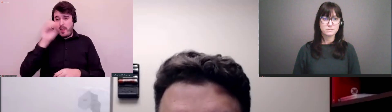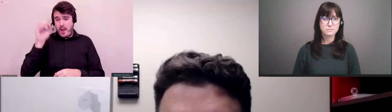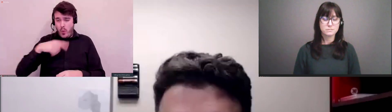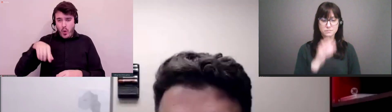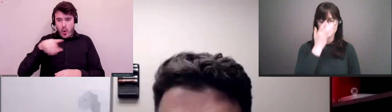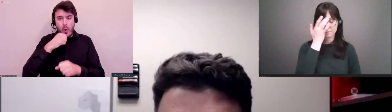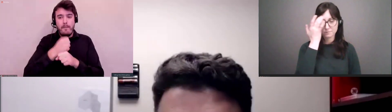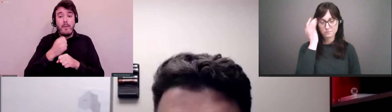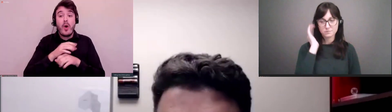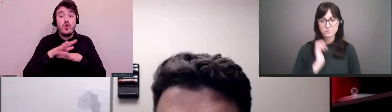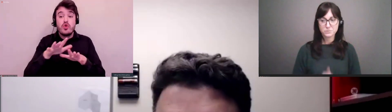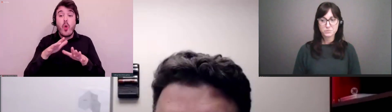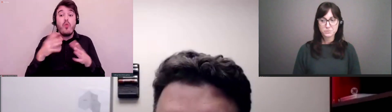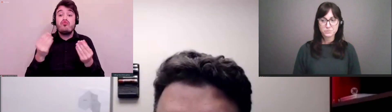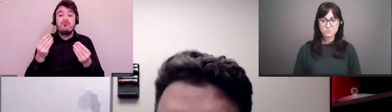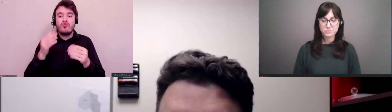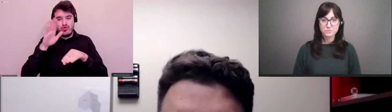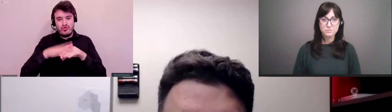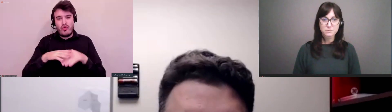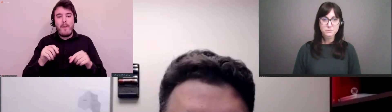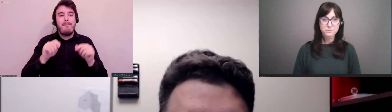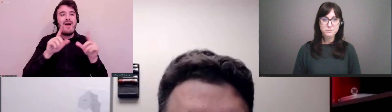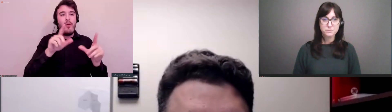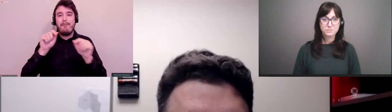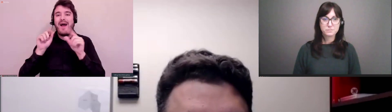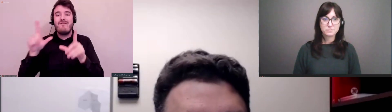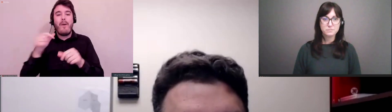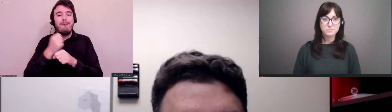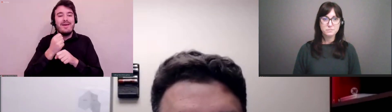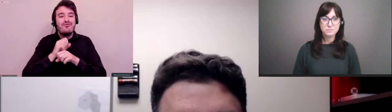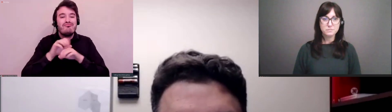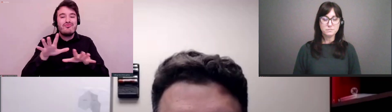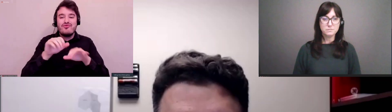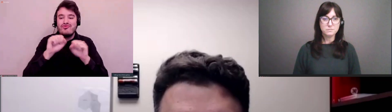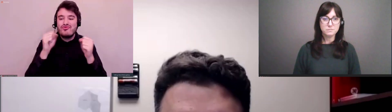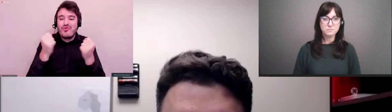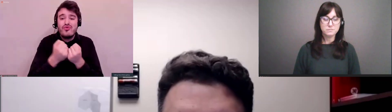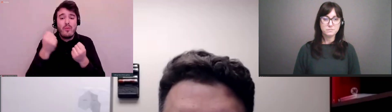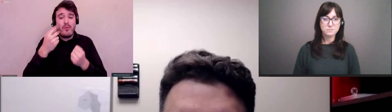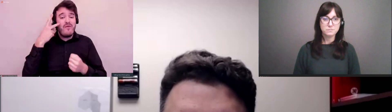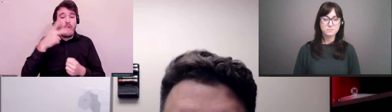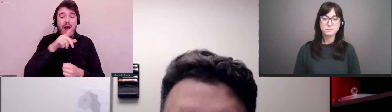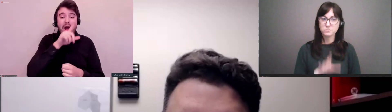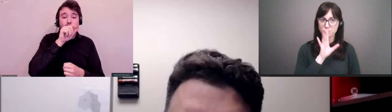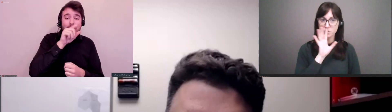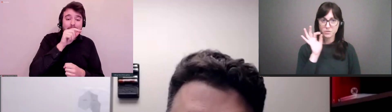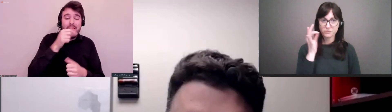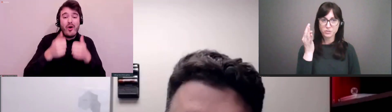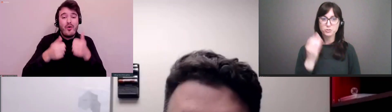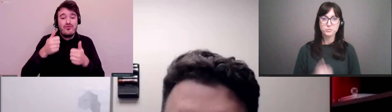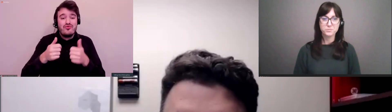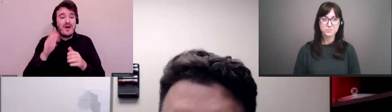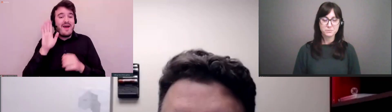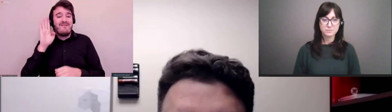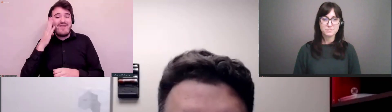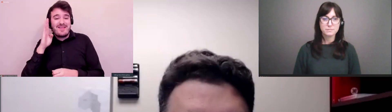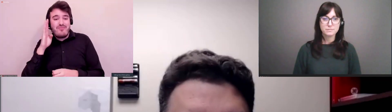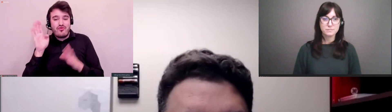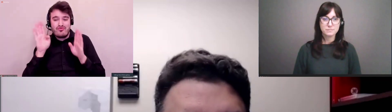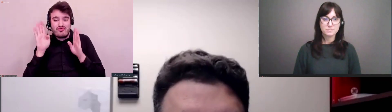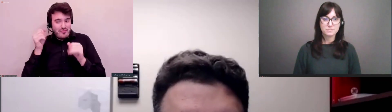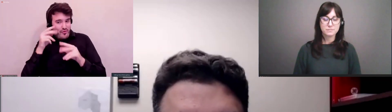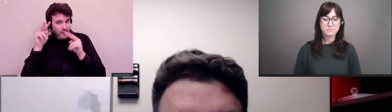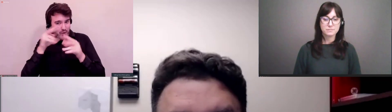médias sociaux. Nous vous invitons à partager nos gazeteurs et nos messages Facebook pour nous aider